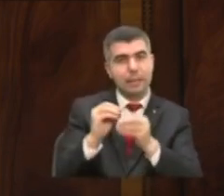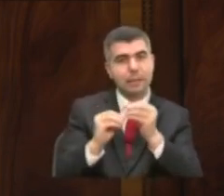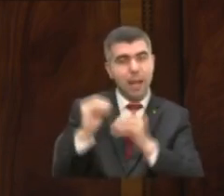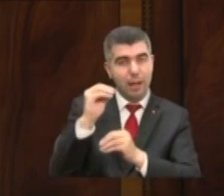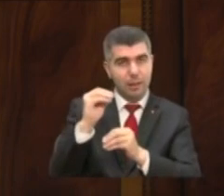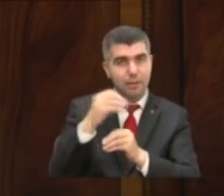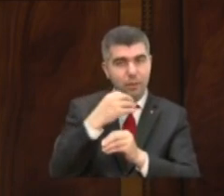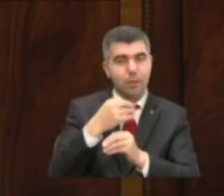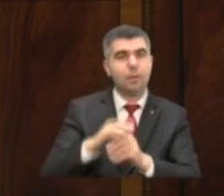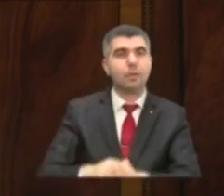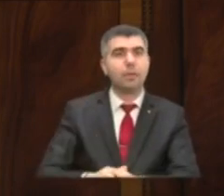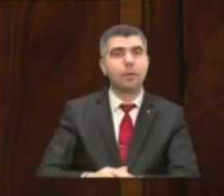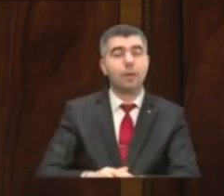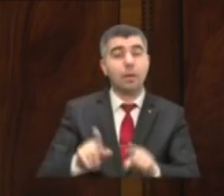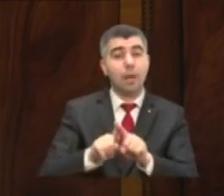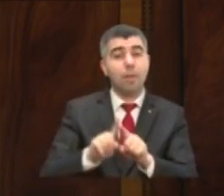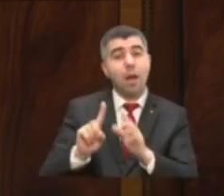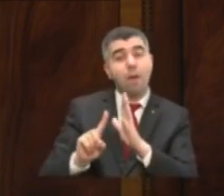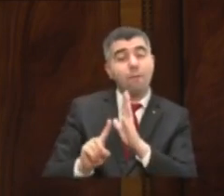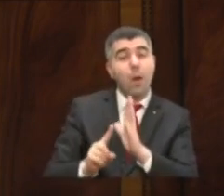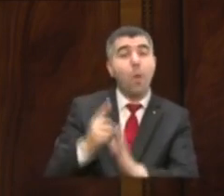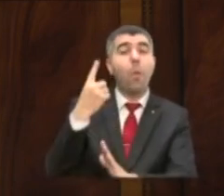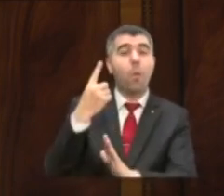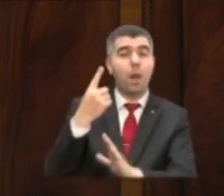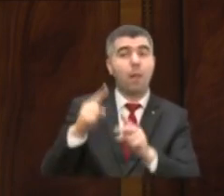المساله، ونهار الاول فاش بدا التوقيت الصيفي